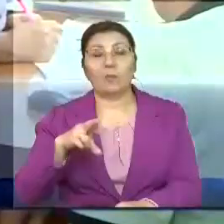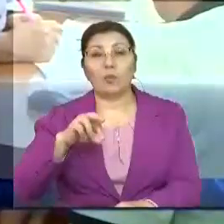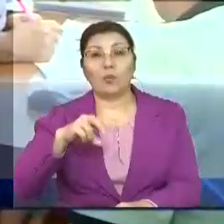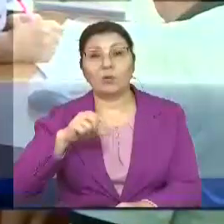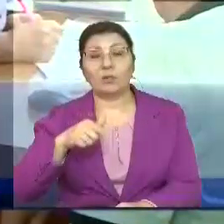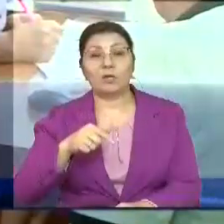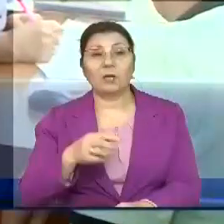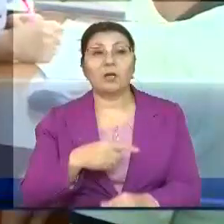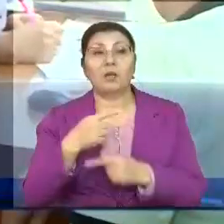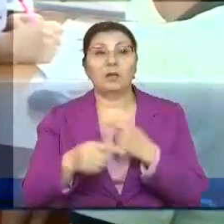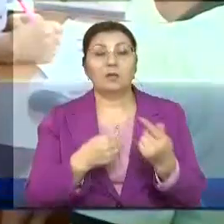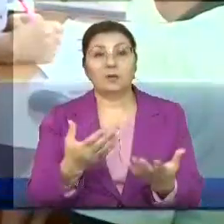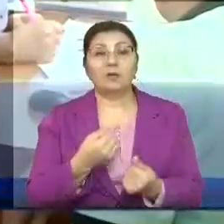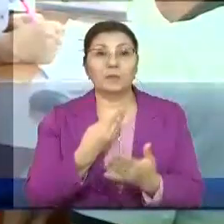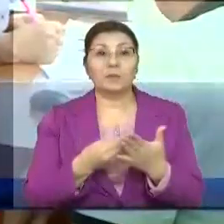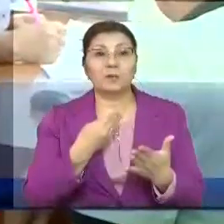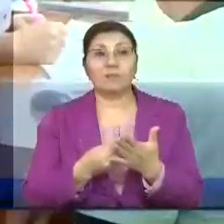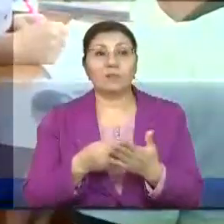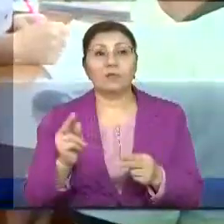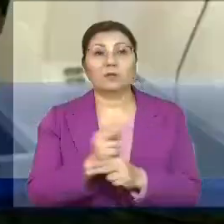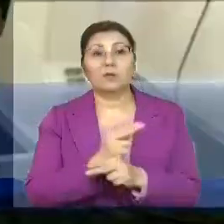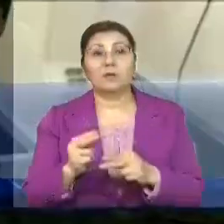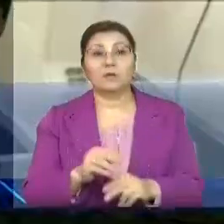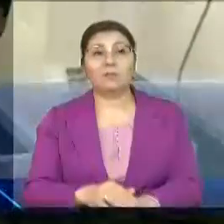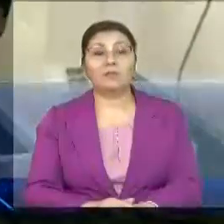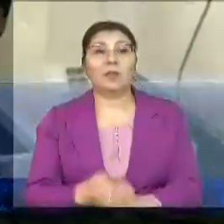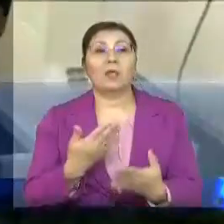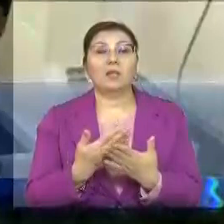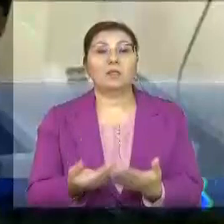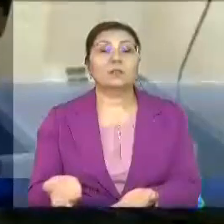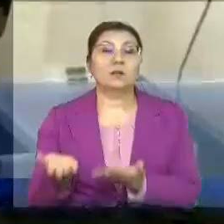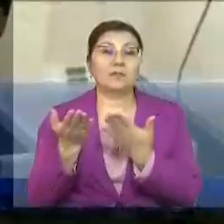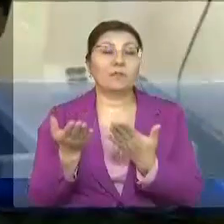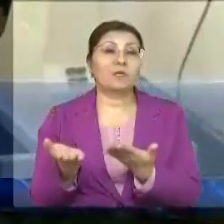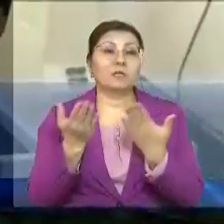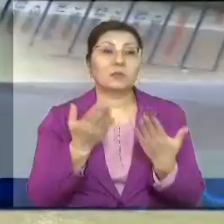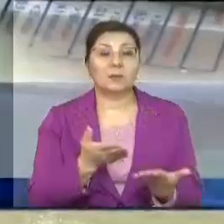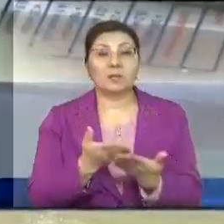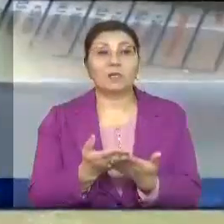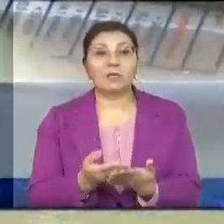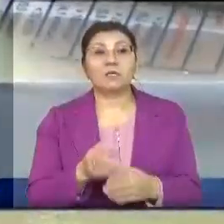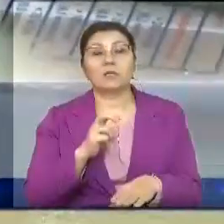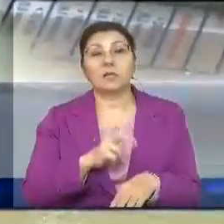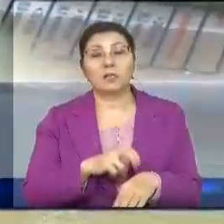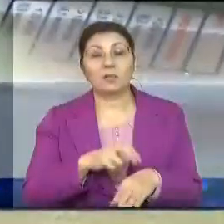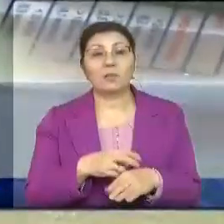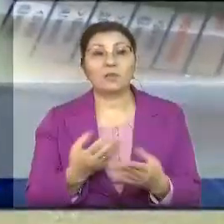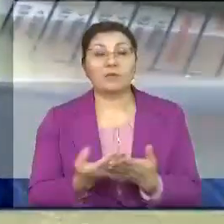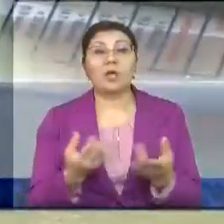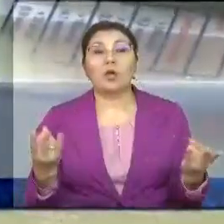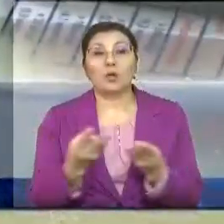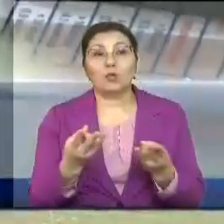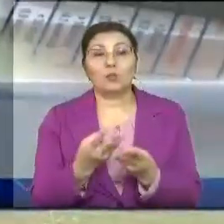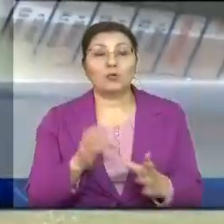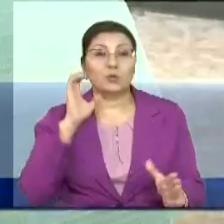специалисту. В дальнейшем они получают рекомендации и лечение у мамолога. Если вас пригласили на скрининг, медики настоятельно рекомендуют не игнорировать